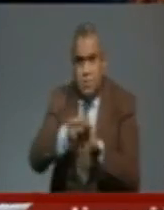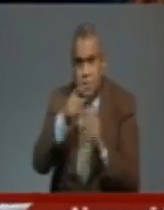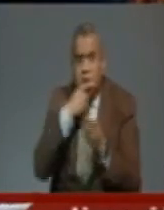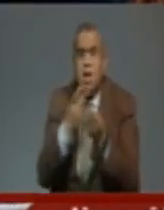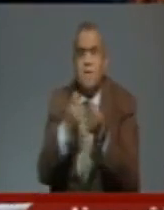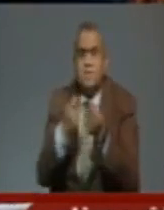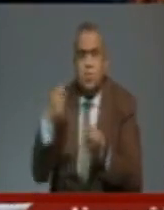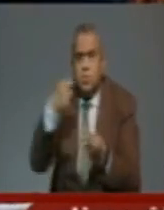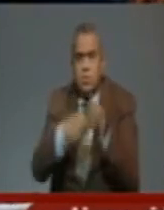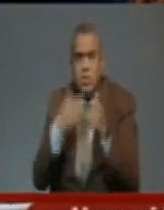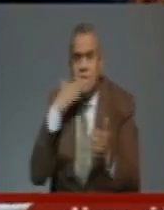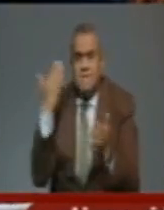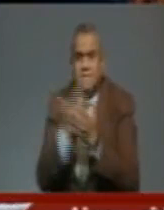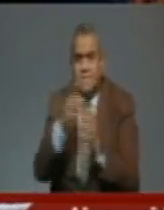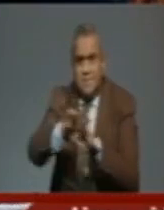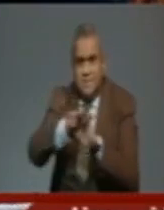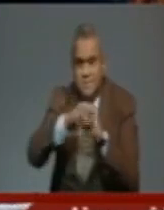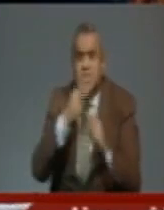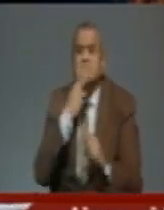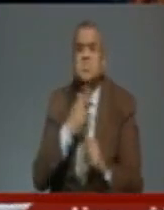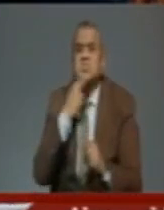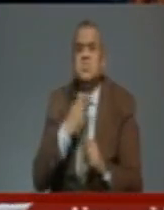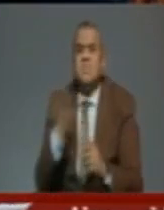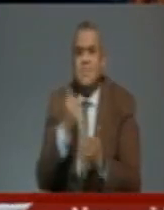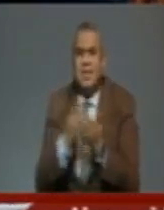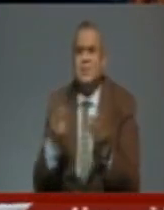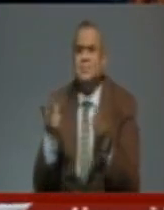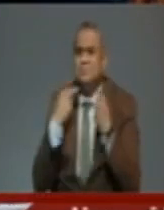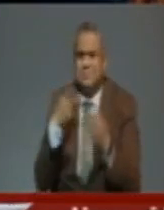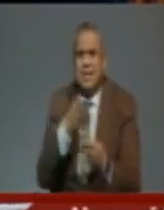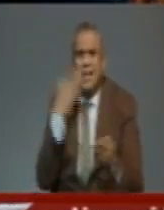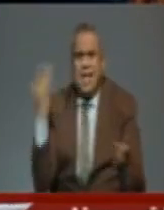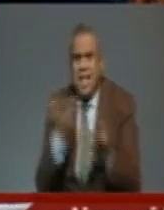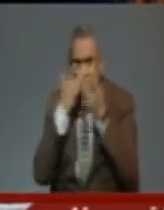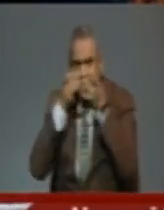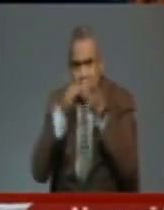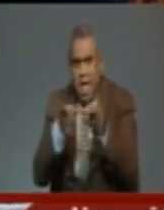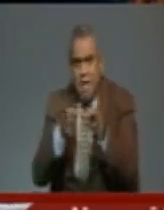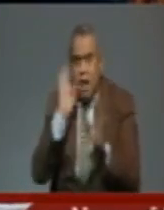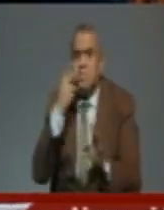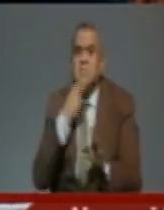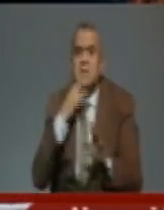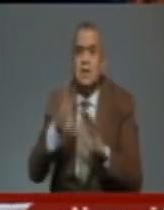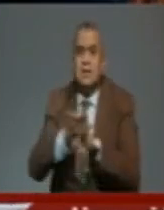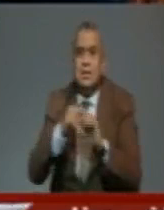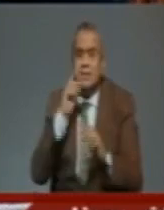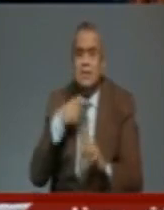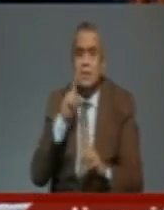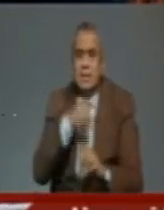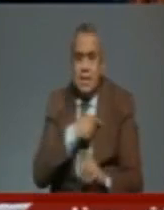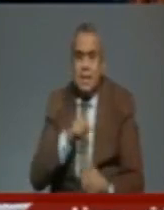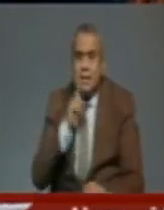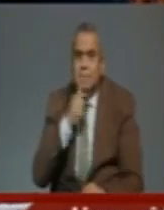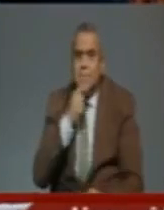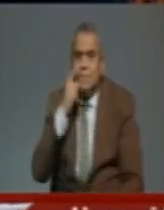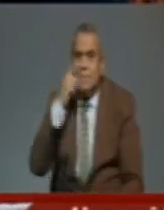عشان تبقى المينا مينا، مش اسمها مينا، تبقى ايه؟ مينا حقيقي، مش اسمها مينا. كان الاول اسمها